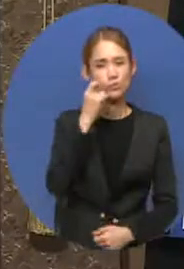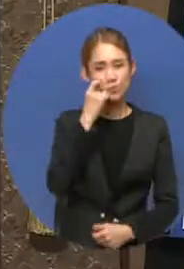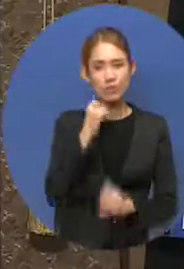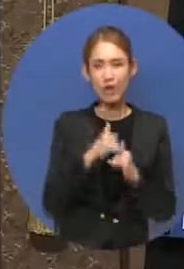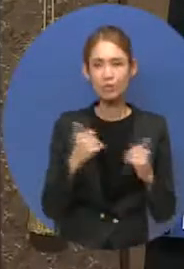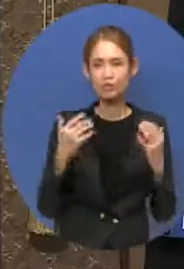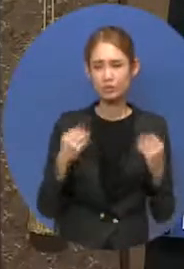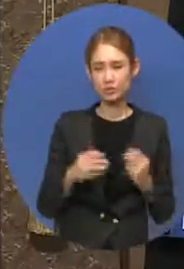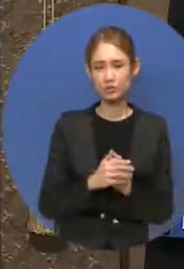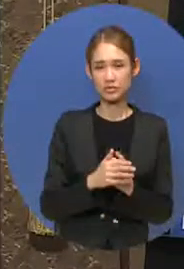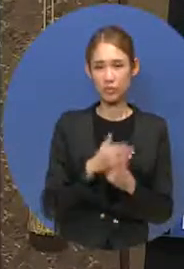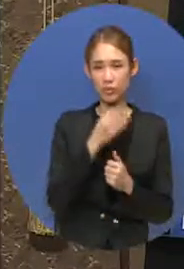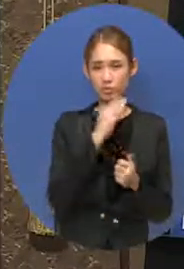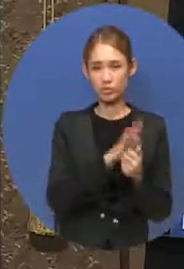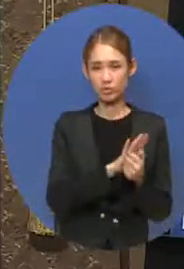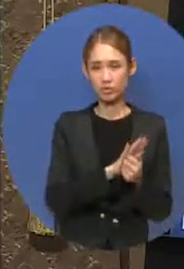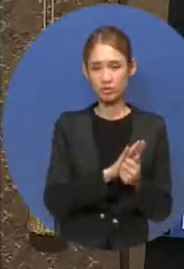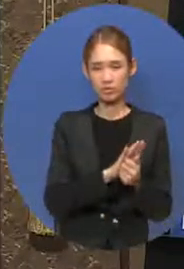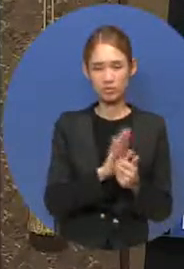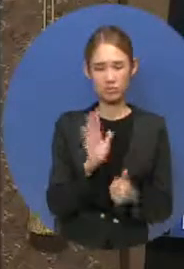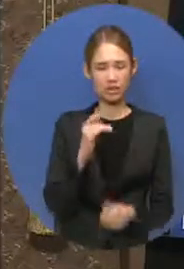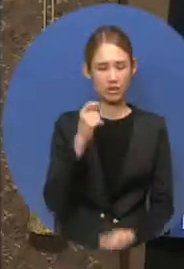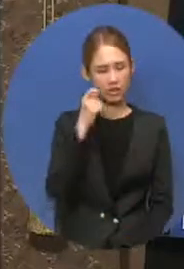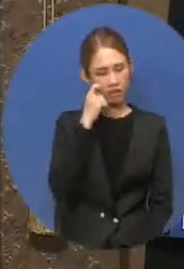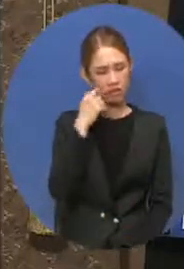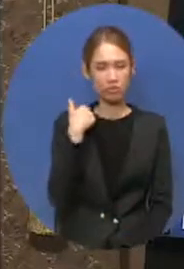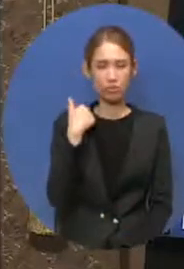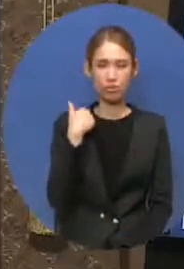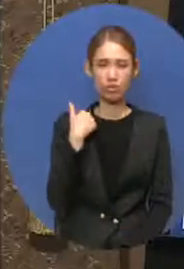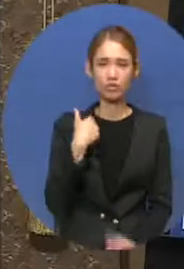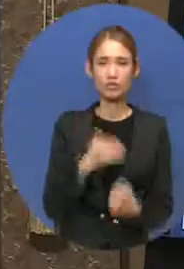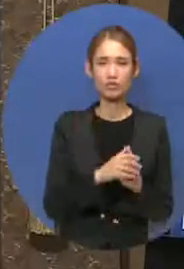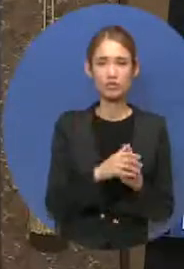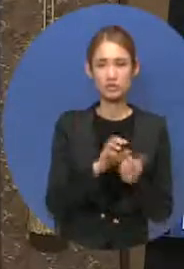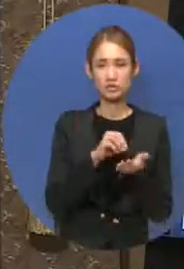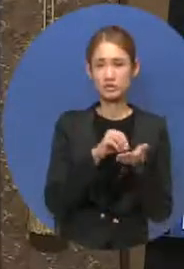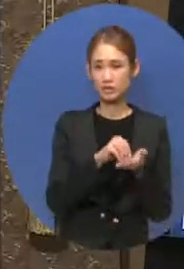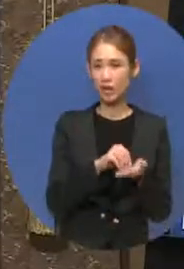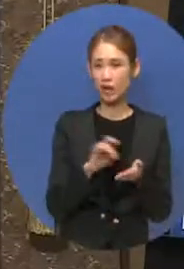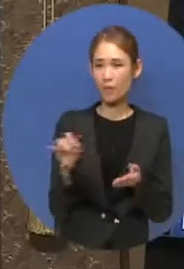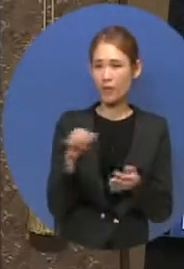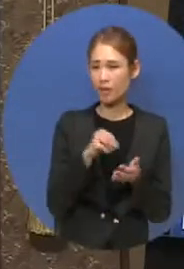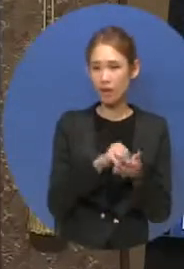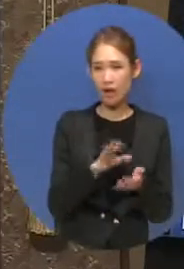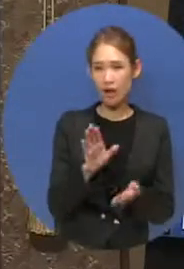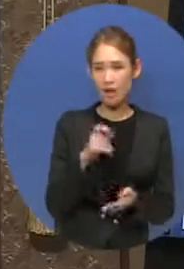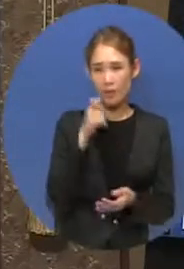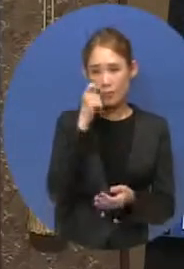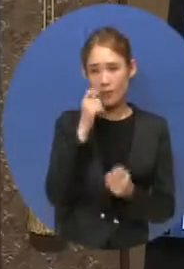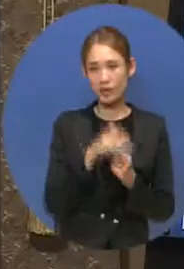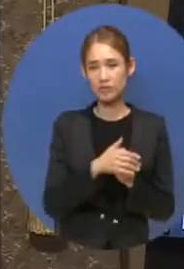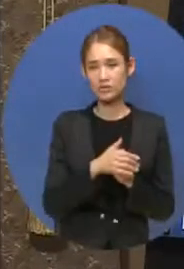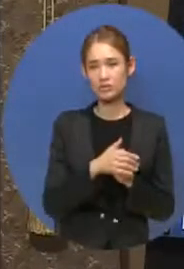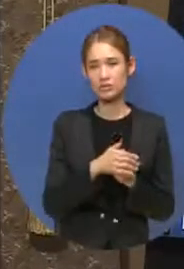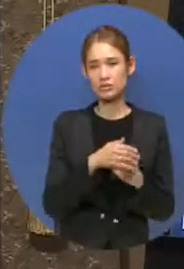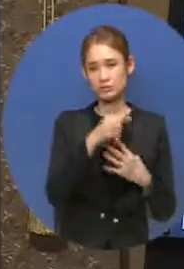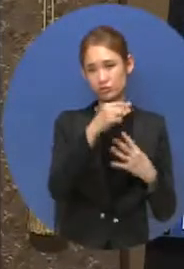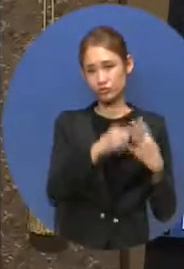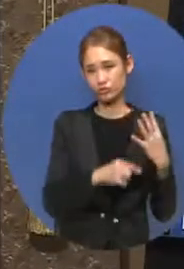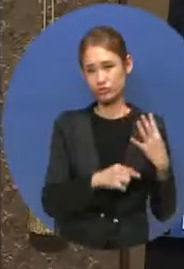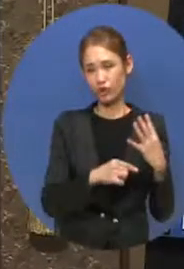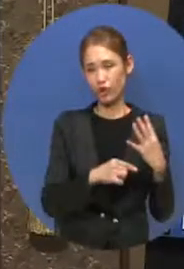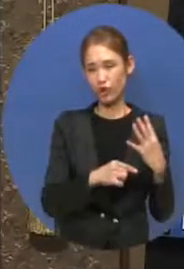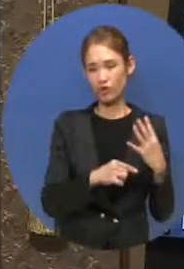계세요. 복지 서비스를 잘 알지 못한다거나 신청하는 데 있어서 빠르게 신청하지 못하다 보니까 대기 순서에 자꾸